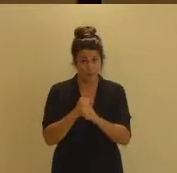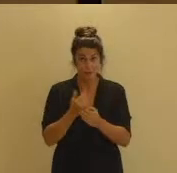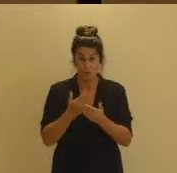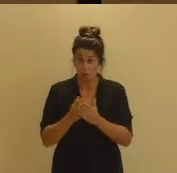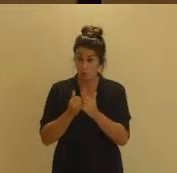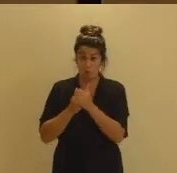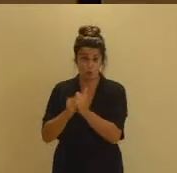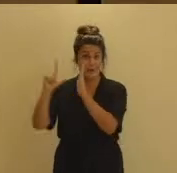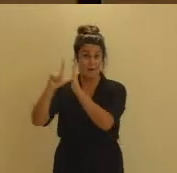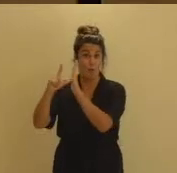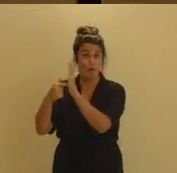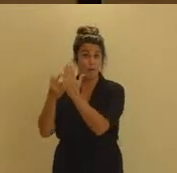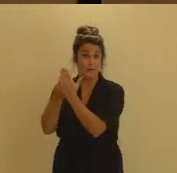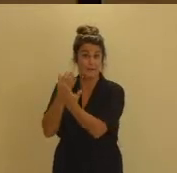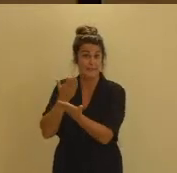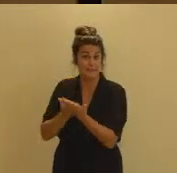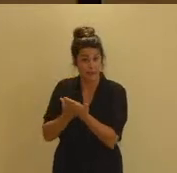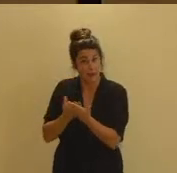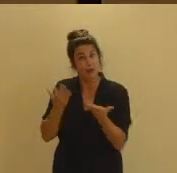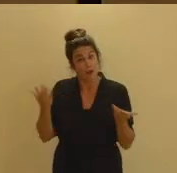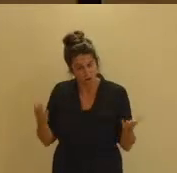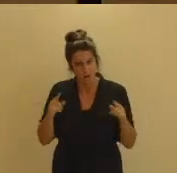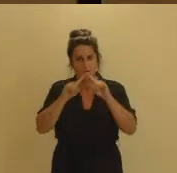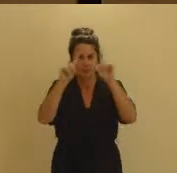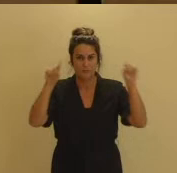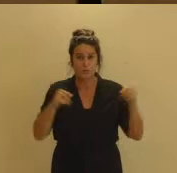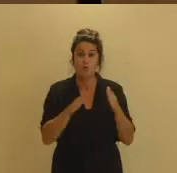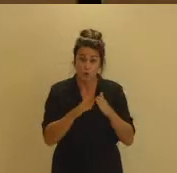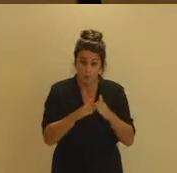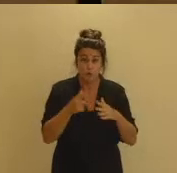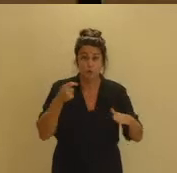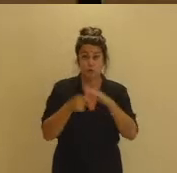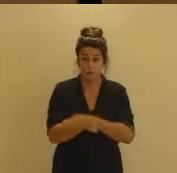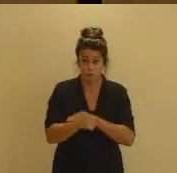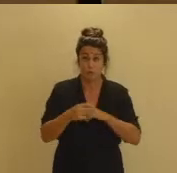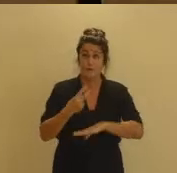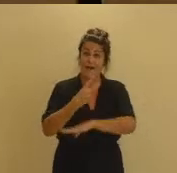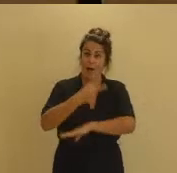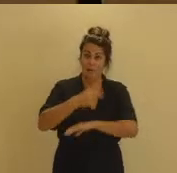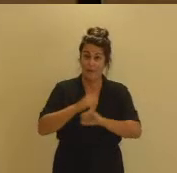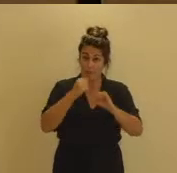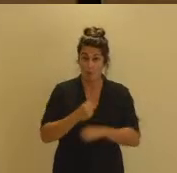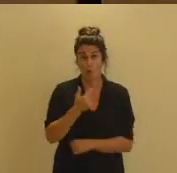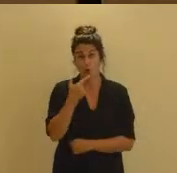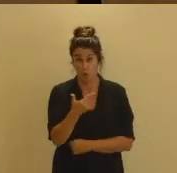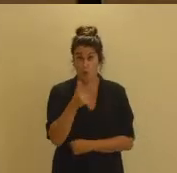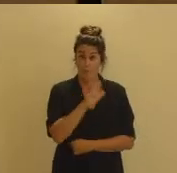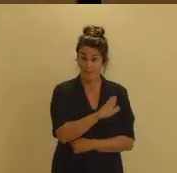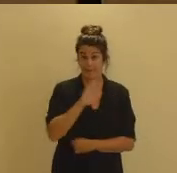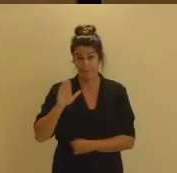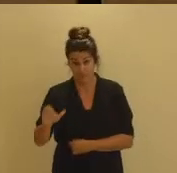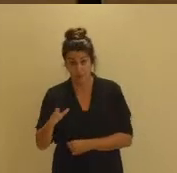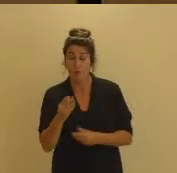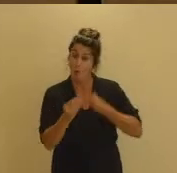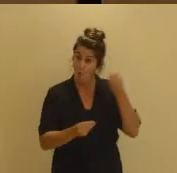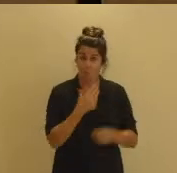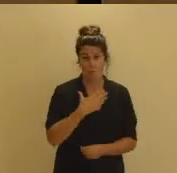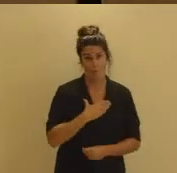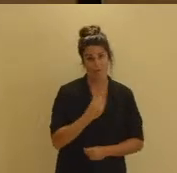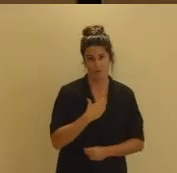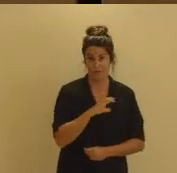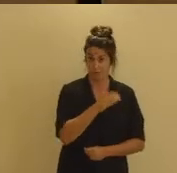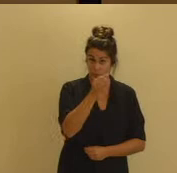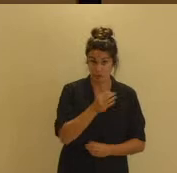loi, les demandes de subvention peuvent être présentées en DAI comme ailleurs, sous deux formes, exclusivement en français ou